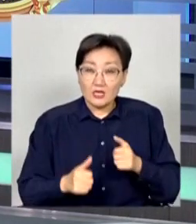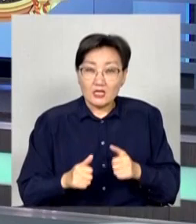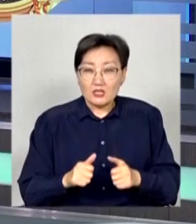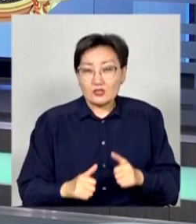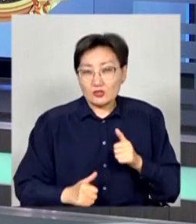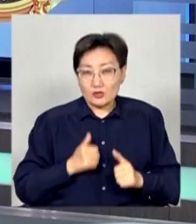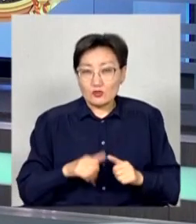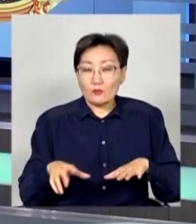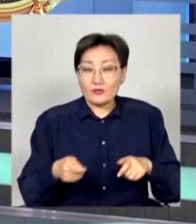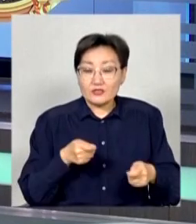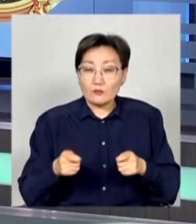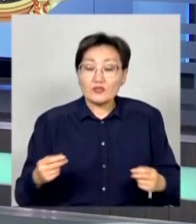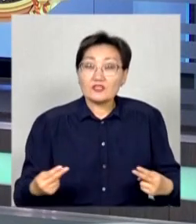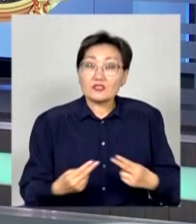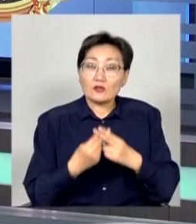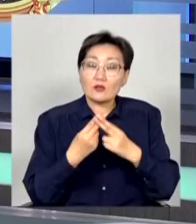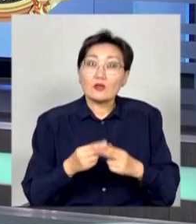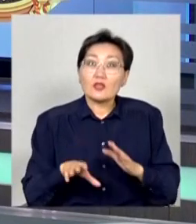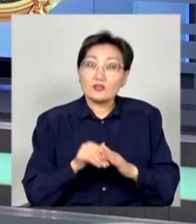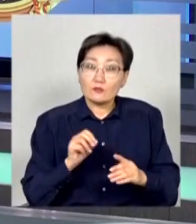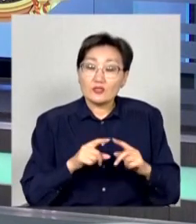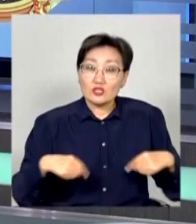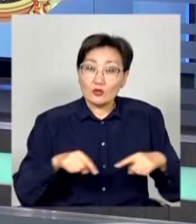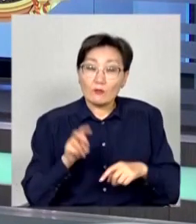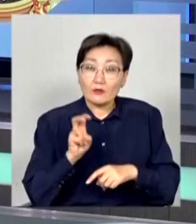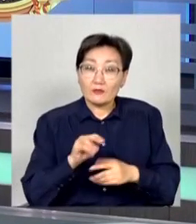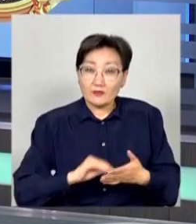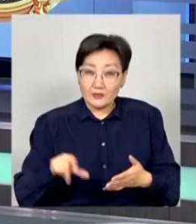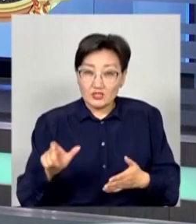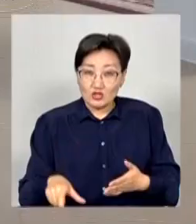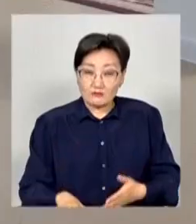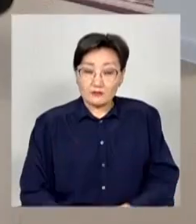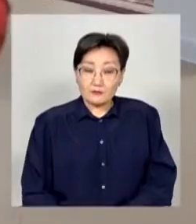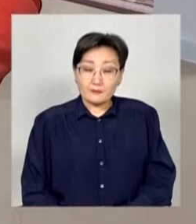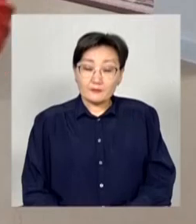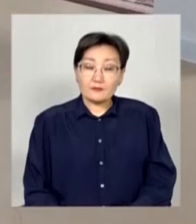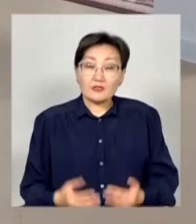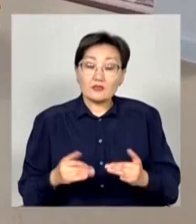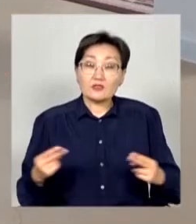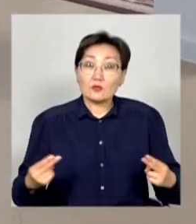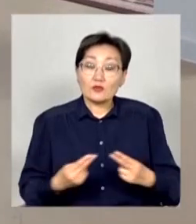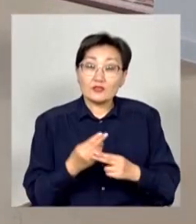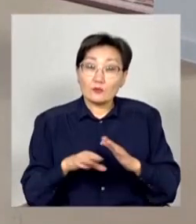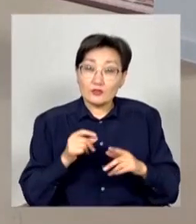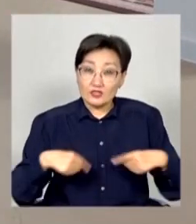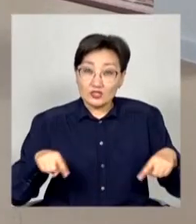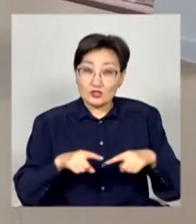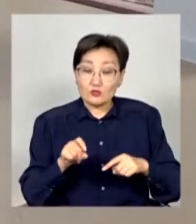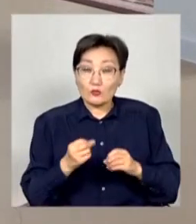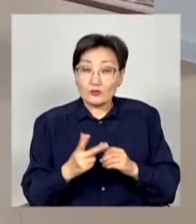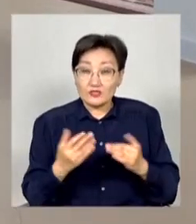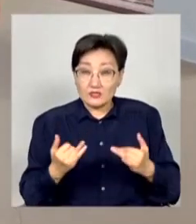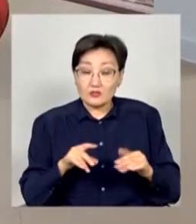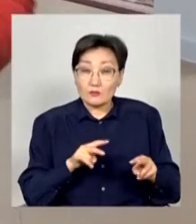президент. На столичном избирательном участке побывала Мира Альжанова. На столичном избирательном участке номер 113